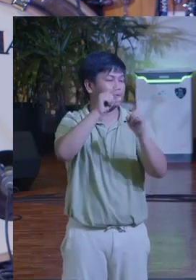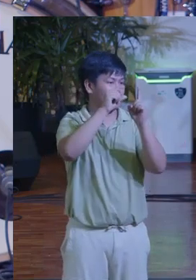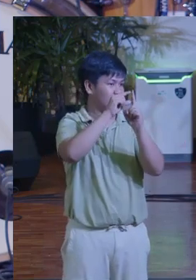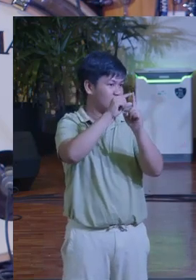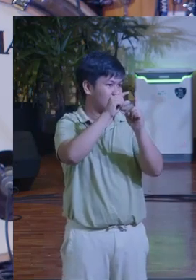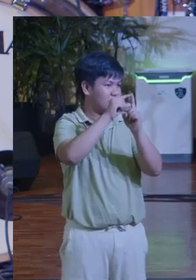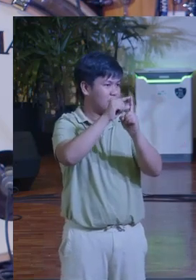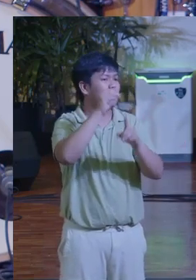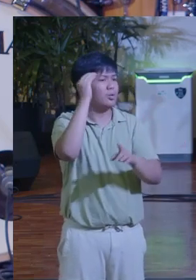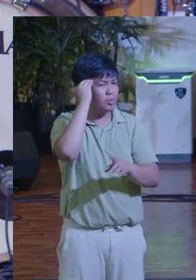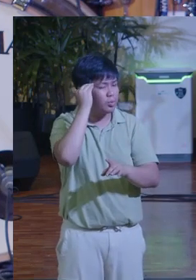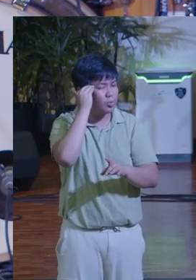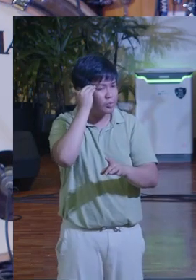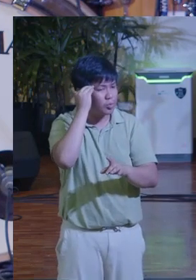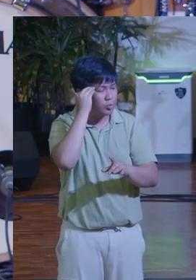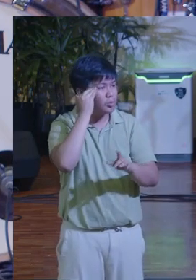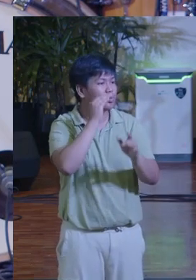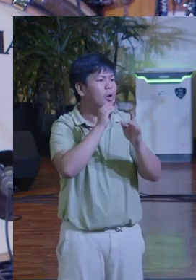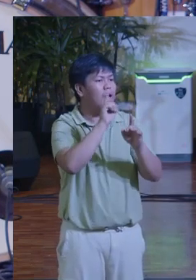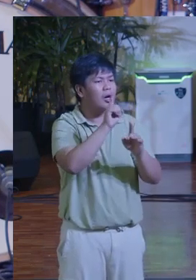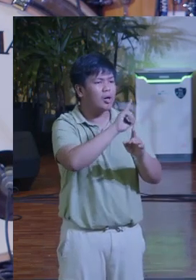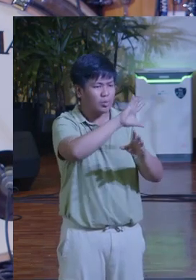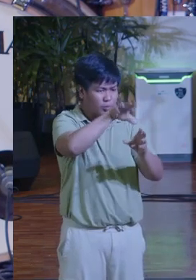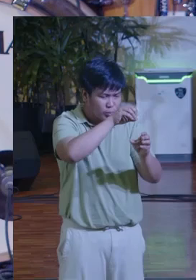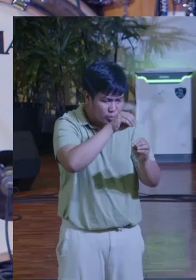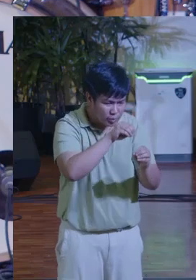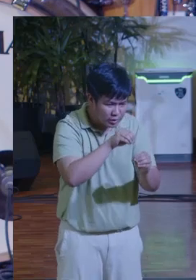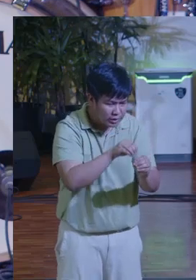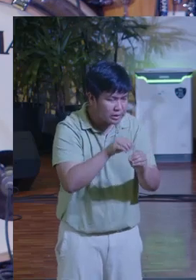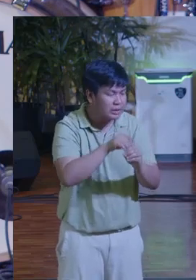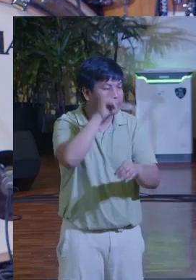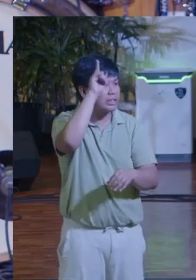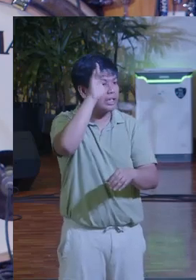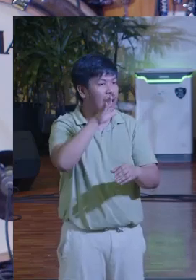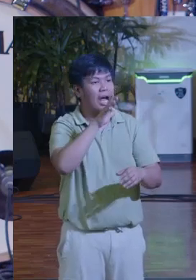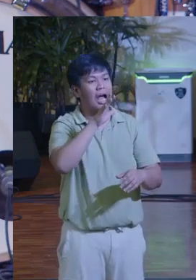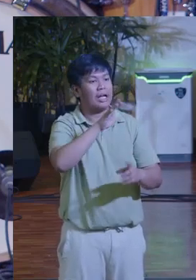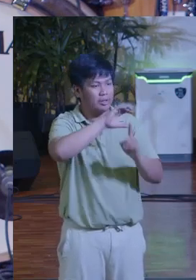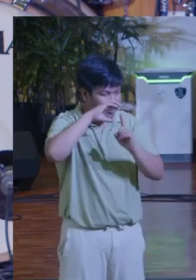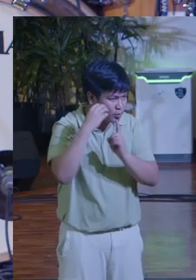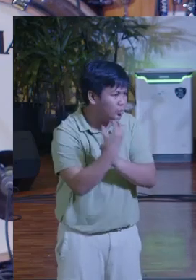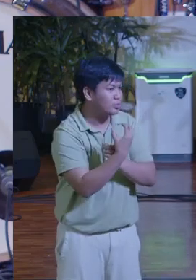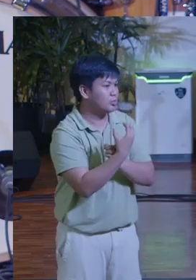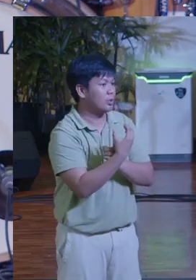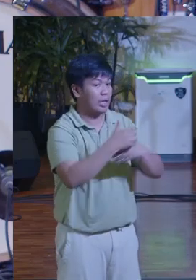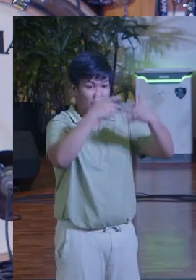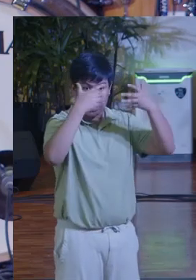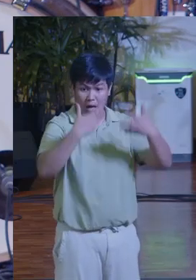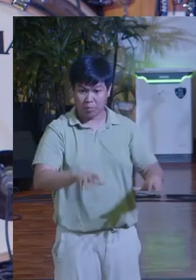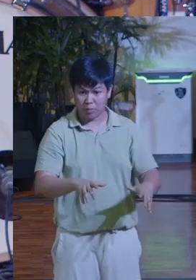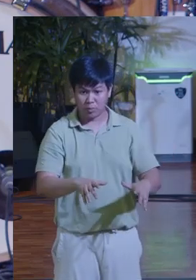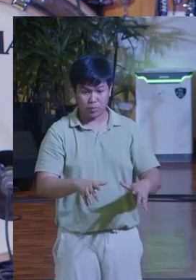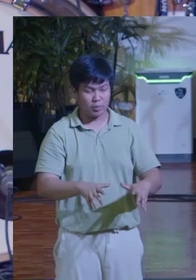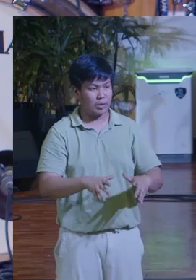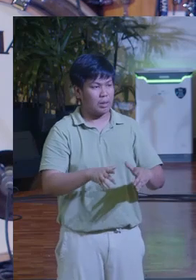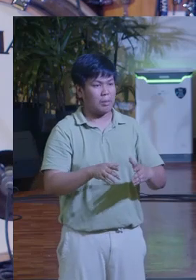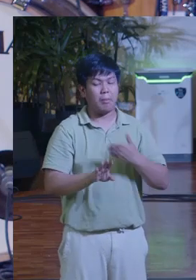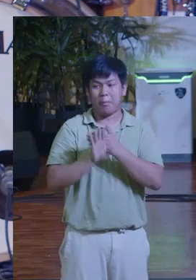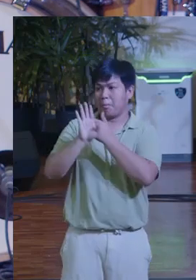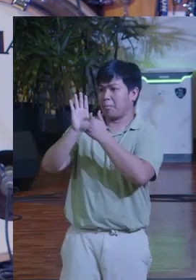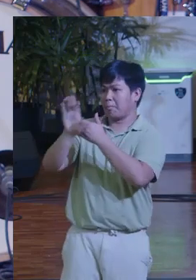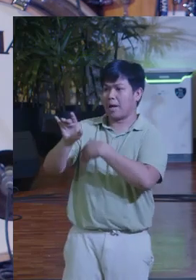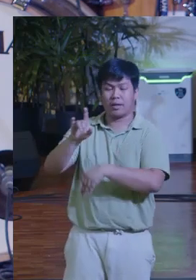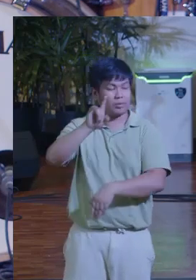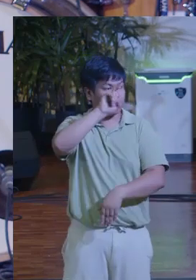At lumaki din siya sa gitna ng karangyaan ng palasyo ni Pharaoh na